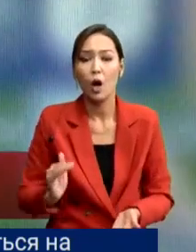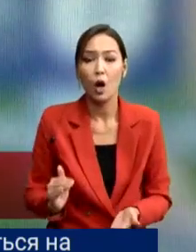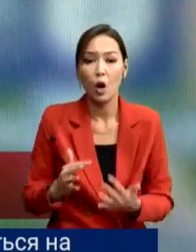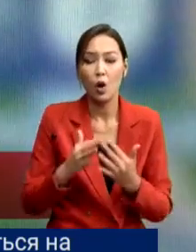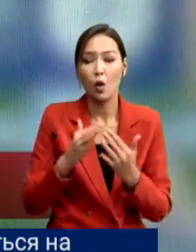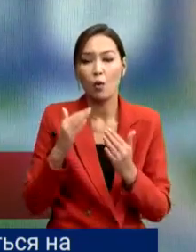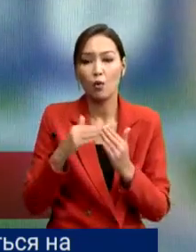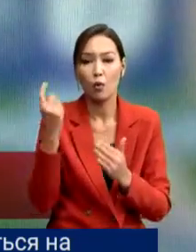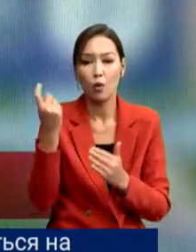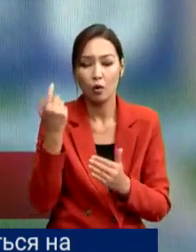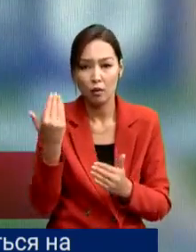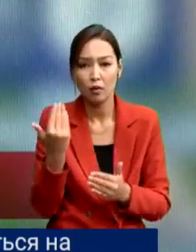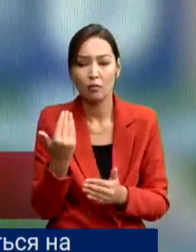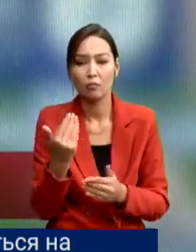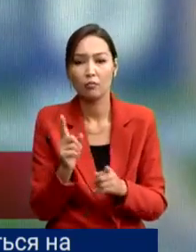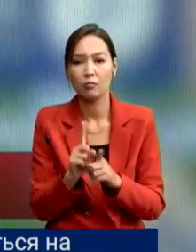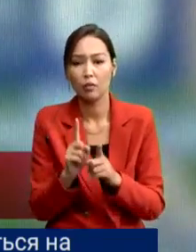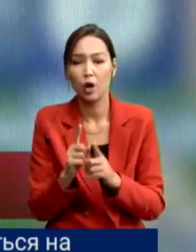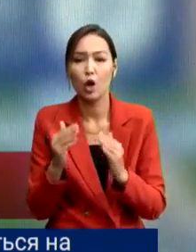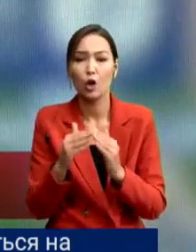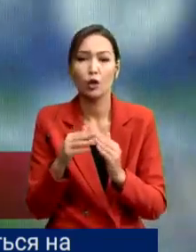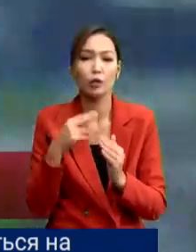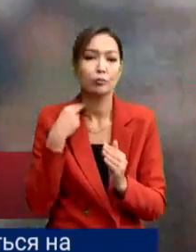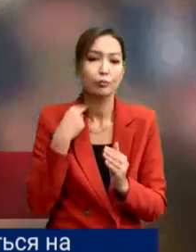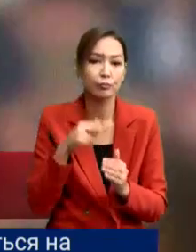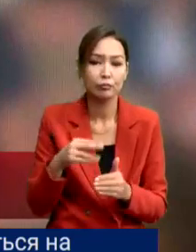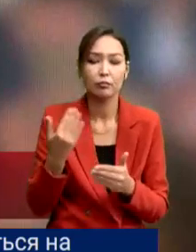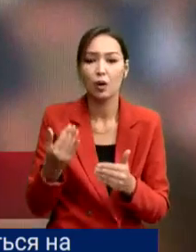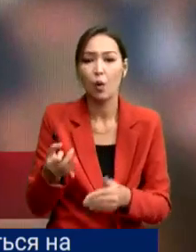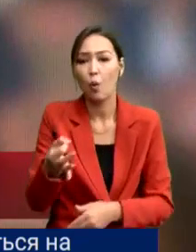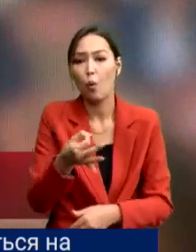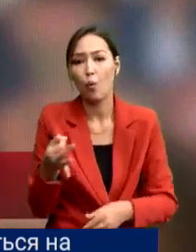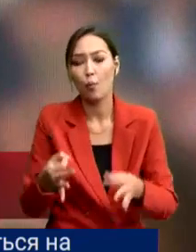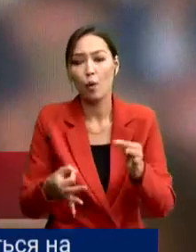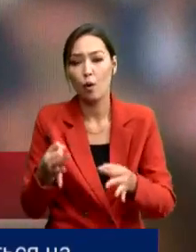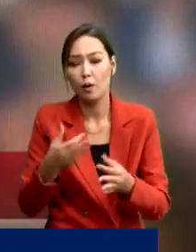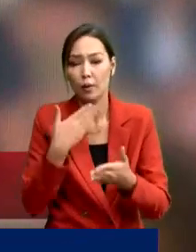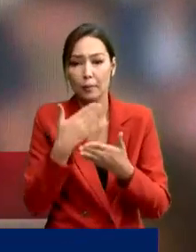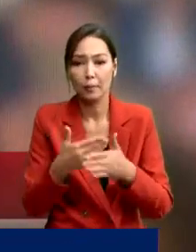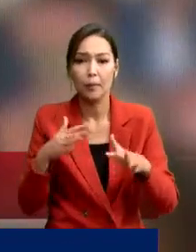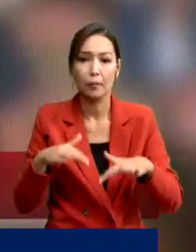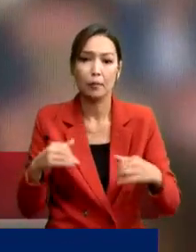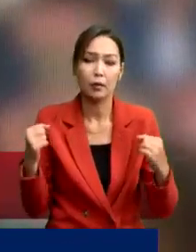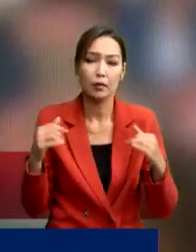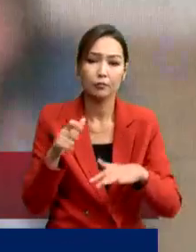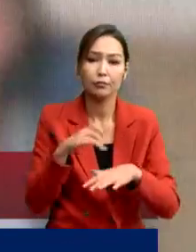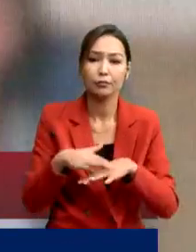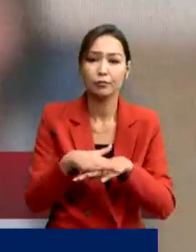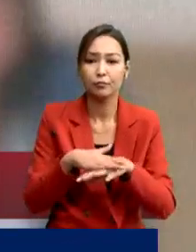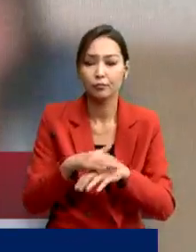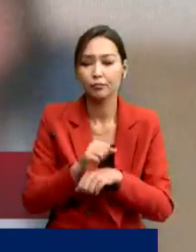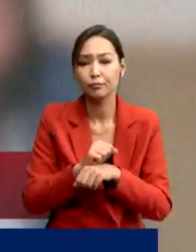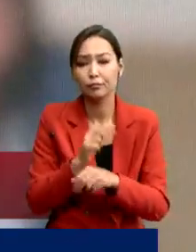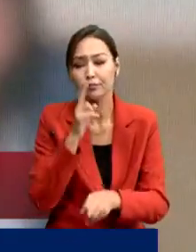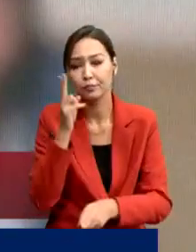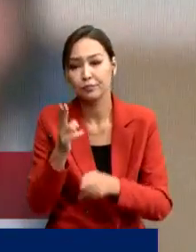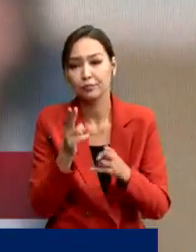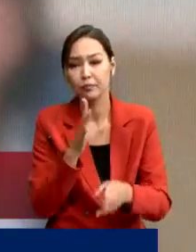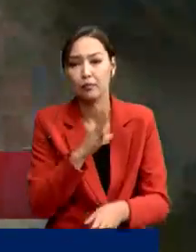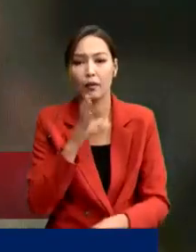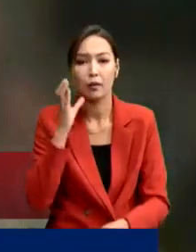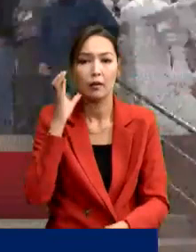жақында үй қамаққа шығарылды. Шешімге наразы жұрт бүгін облыстық соттың алдына жиналды. Бұқараның базынасын әріптесім Қымбат Дайырғызы тыңдап